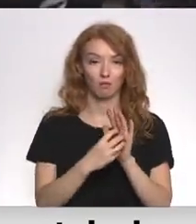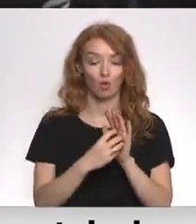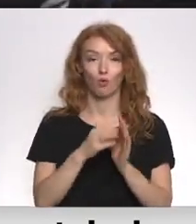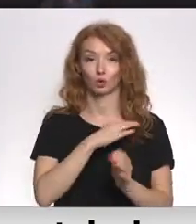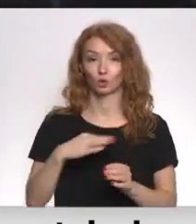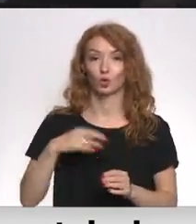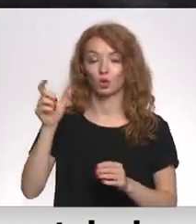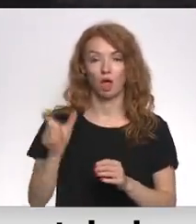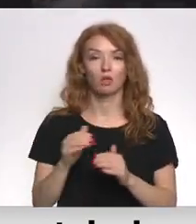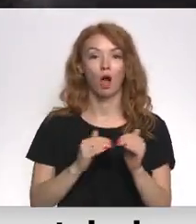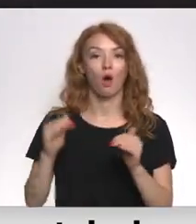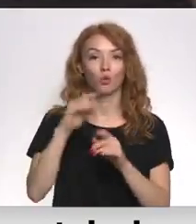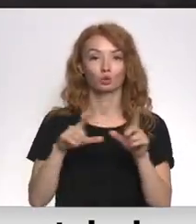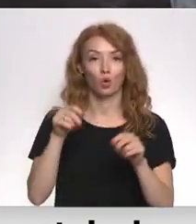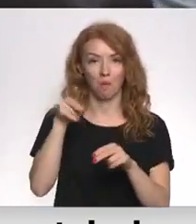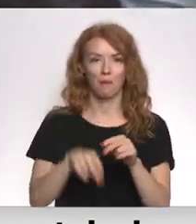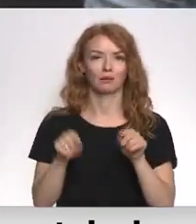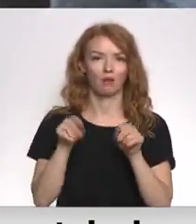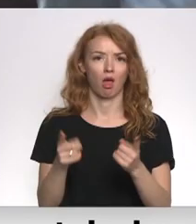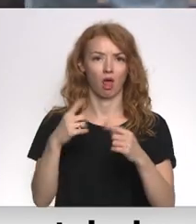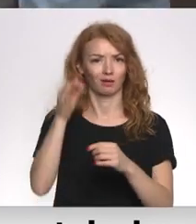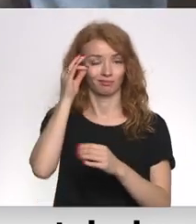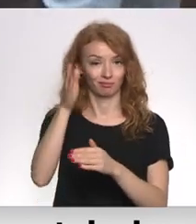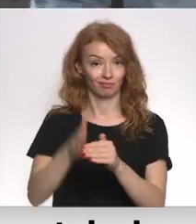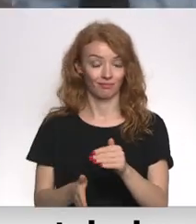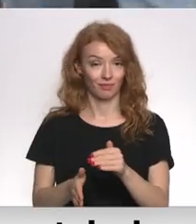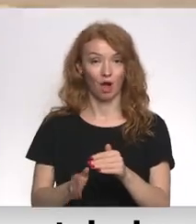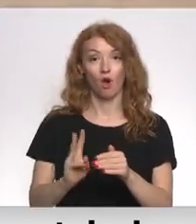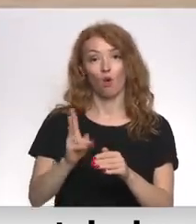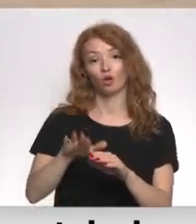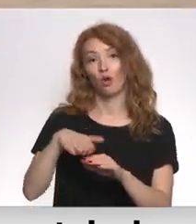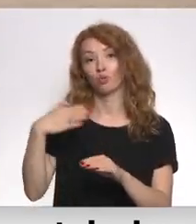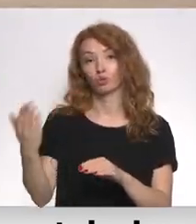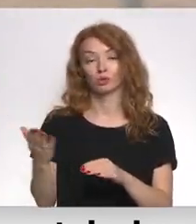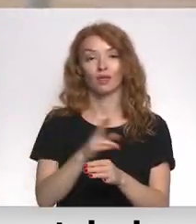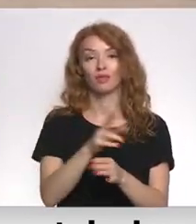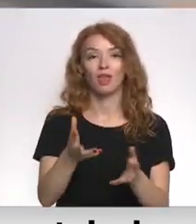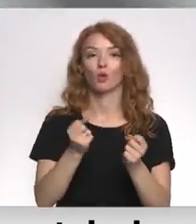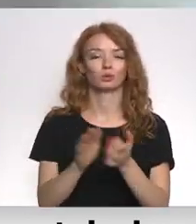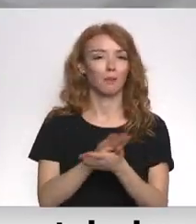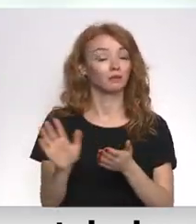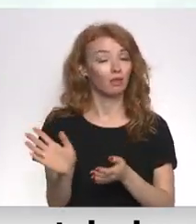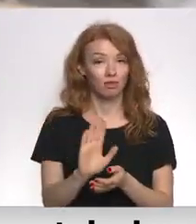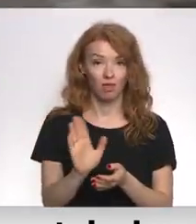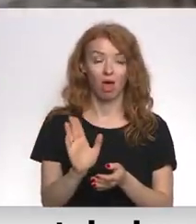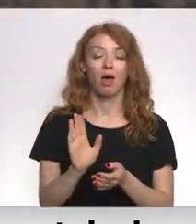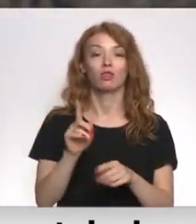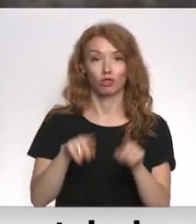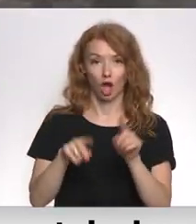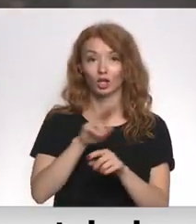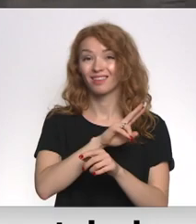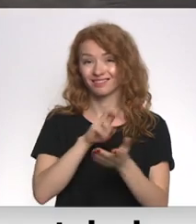studentu augstskolas pabeidz laikā. Nevar teikt, ka otra puse diploma neiegūst nemaz. Tādi arī ir, bet